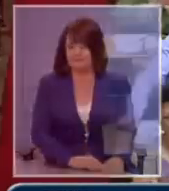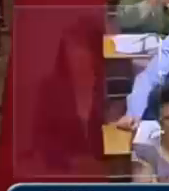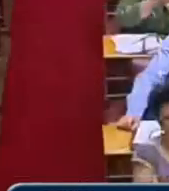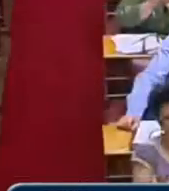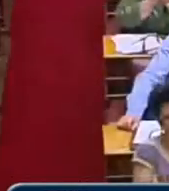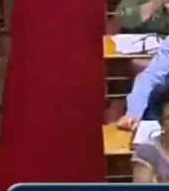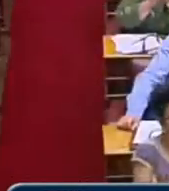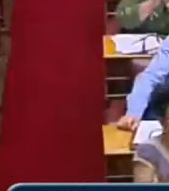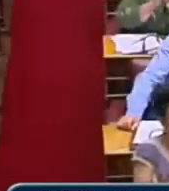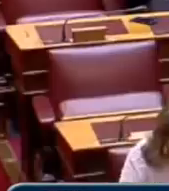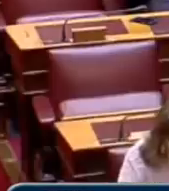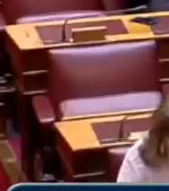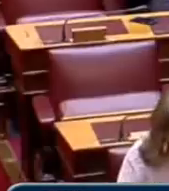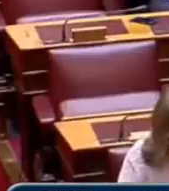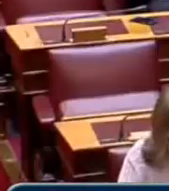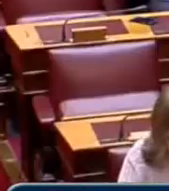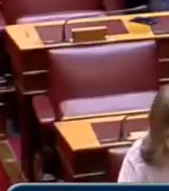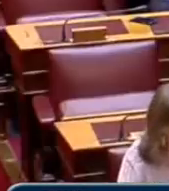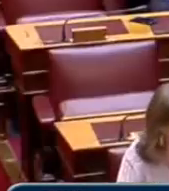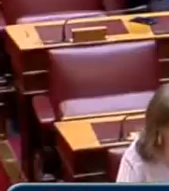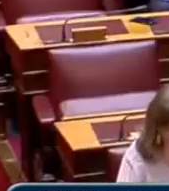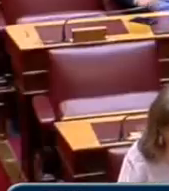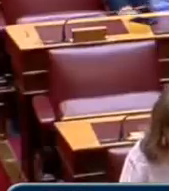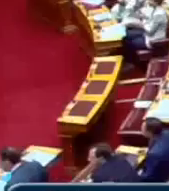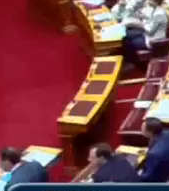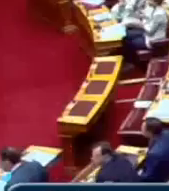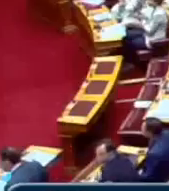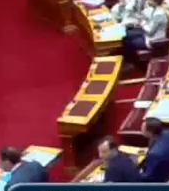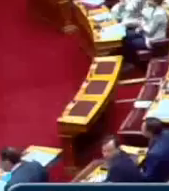Το λόγο ζήτησε.